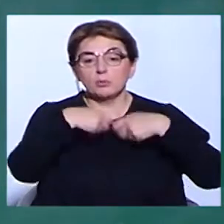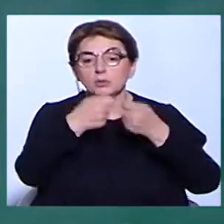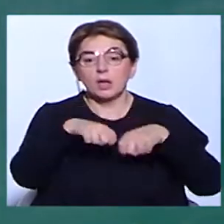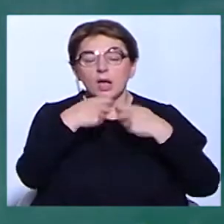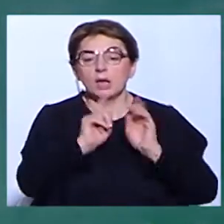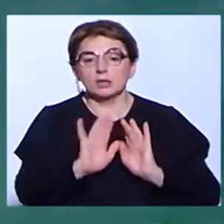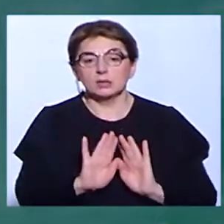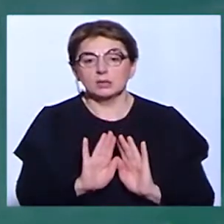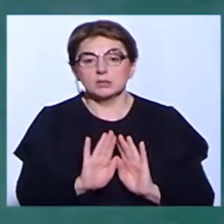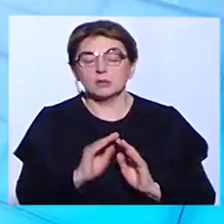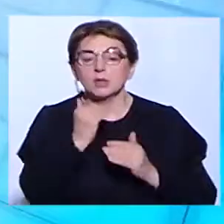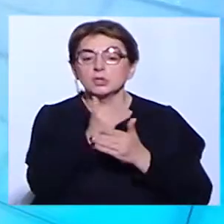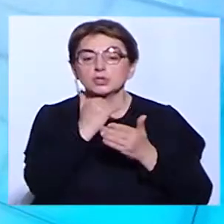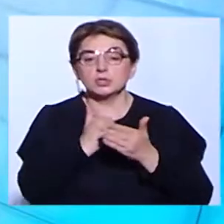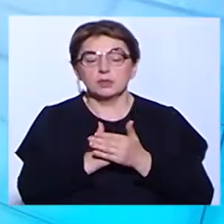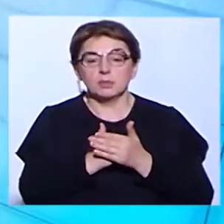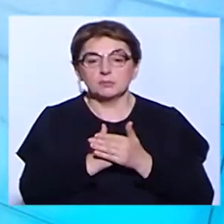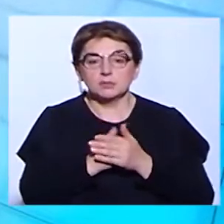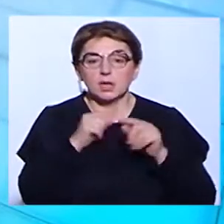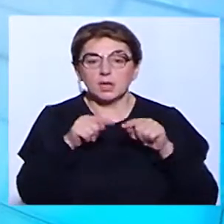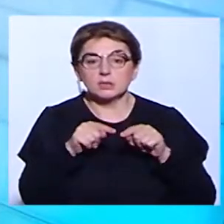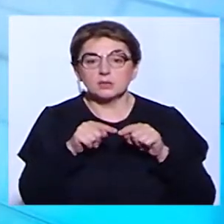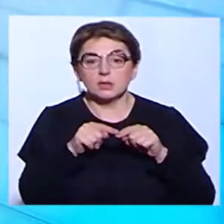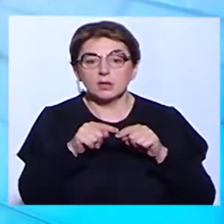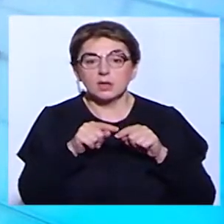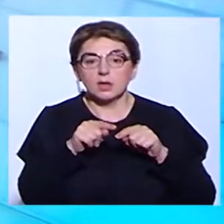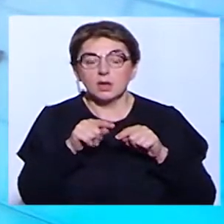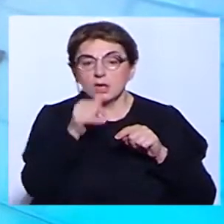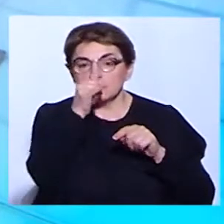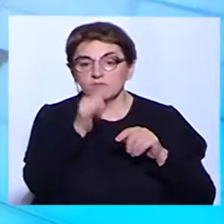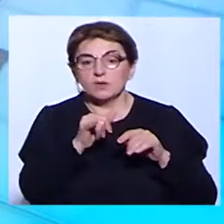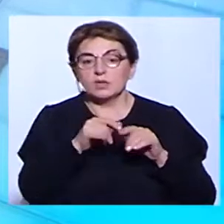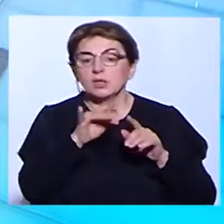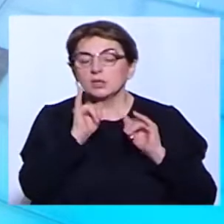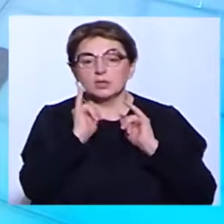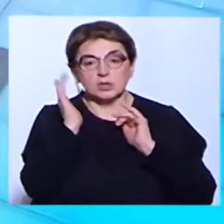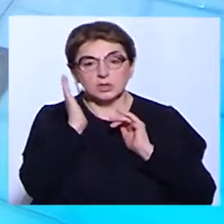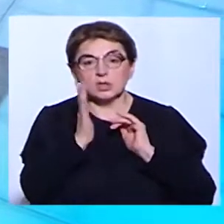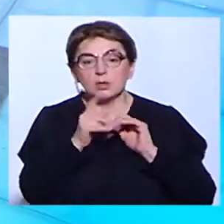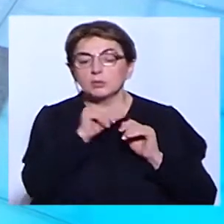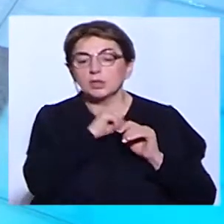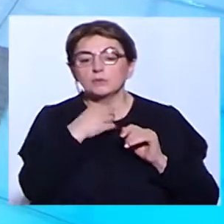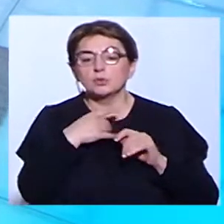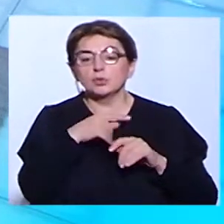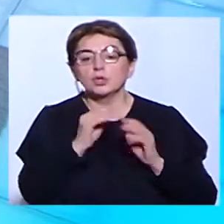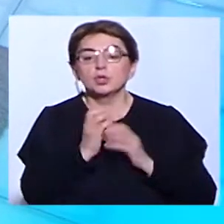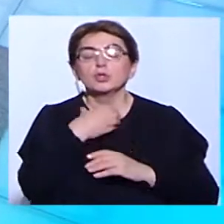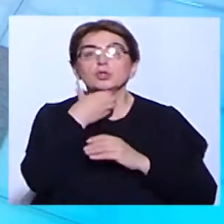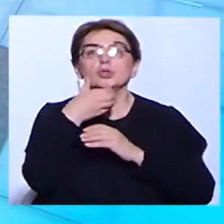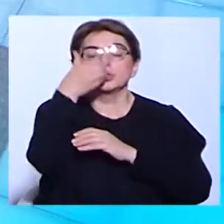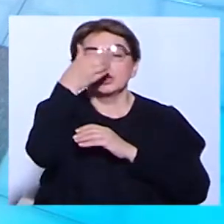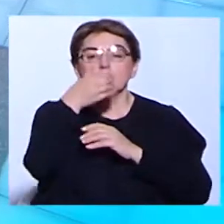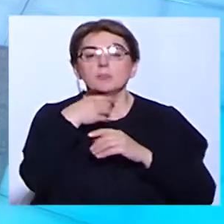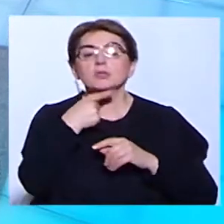Და შესაბამისად ეს ვერ იქნებოდა ჟირაფების კისრის